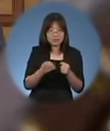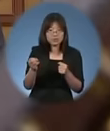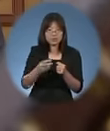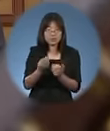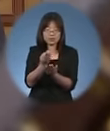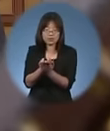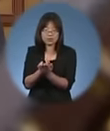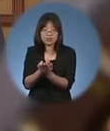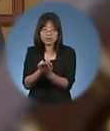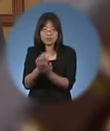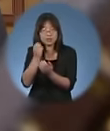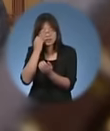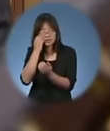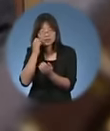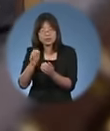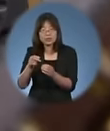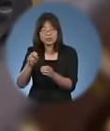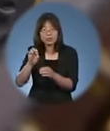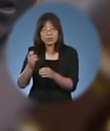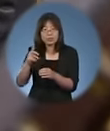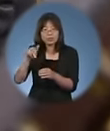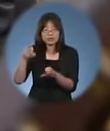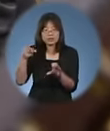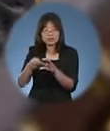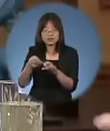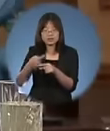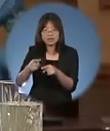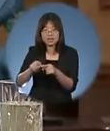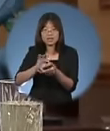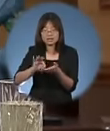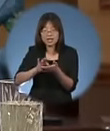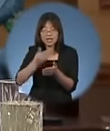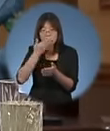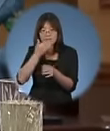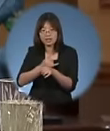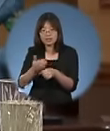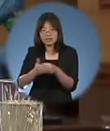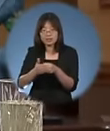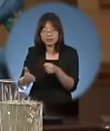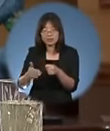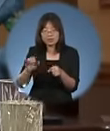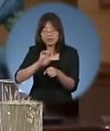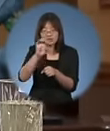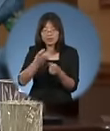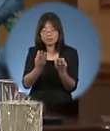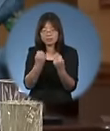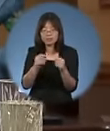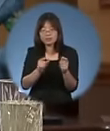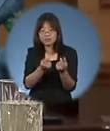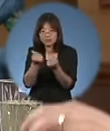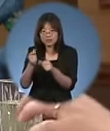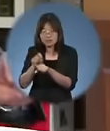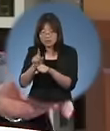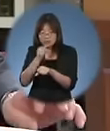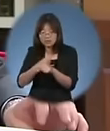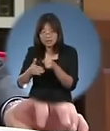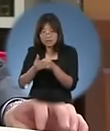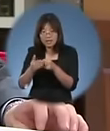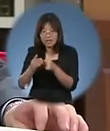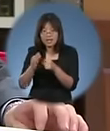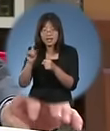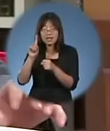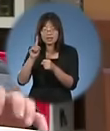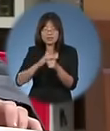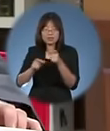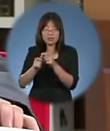침대에서 자고 포크나이프 쓰고 그러니까 이 유럽은 거의 너무나 많은 유사성이 있어요. 그래서 어느 하나가 특별하게